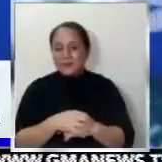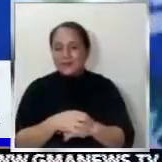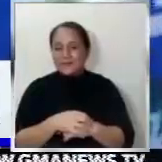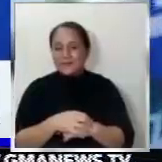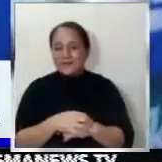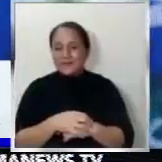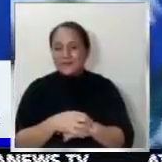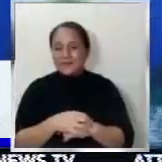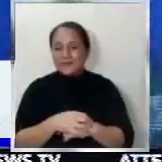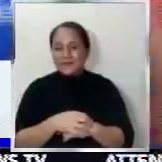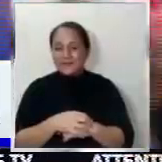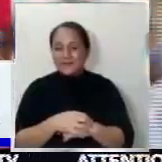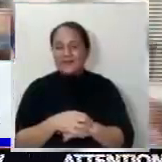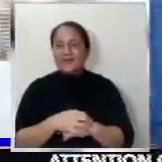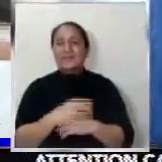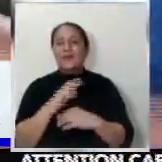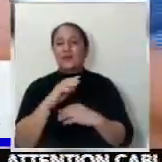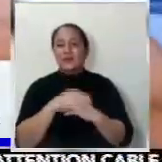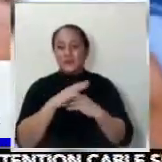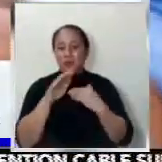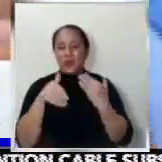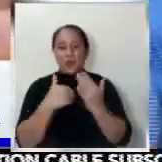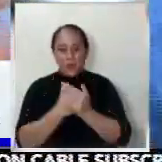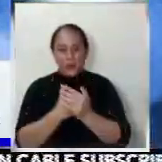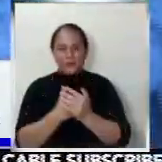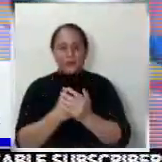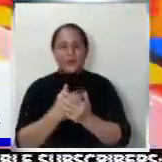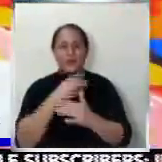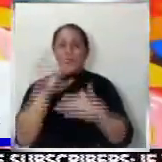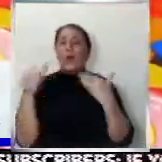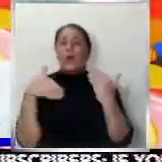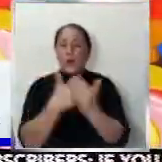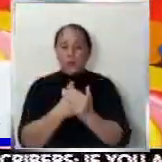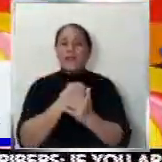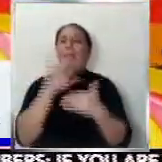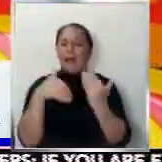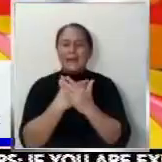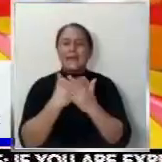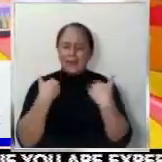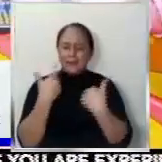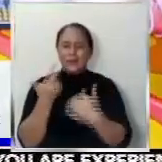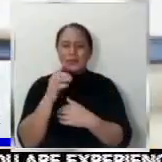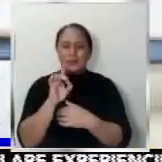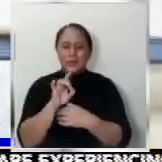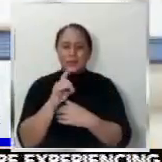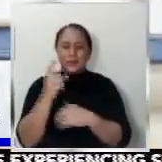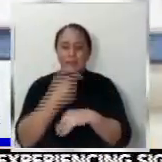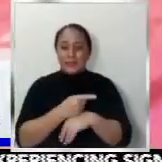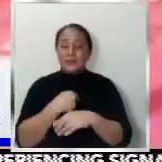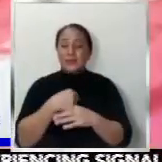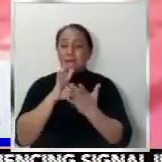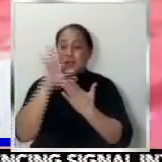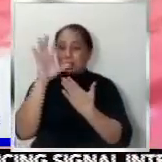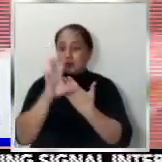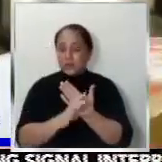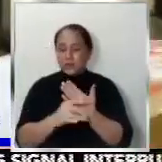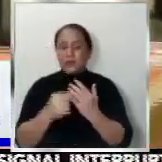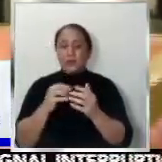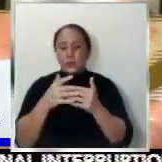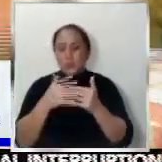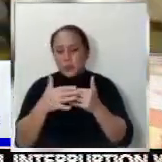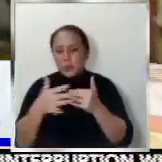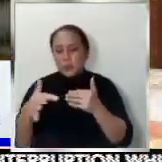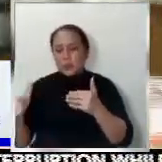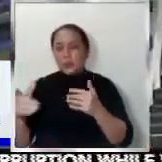Lahat! Lahat! Tama po na yan lahat. Naluluma ang mga kalendaryo. Lumilipas ang panahon. Ngunit ang bawat